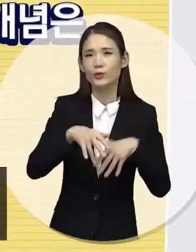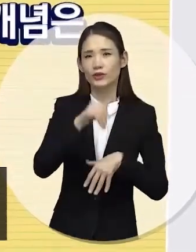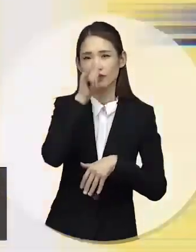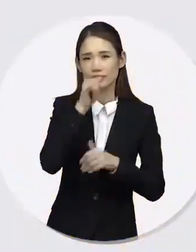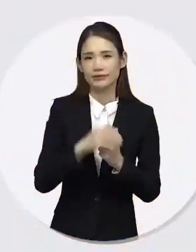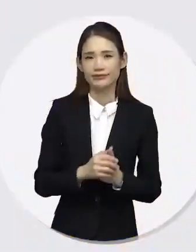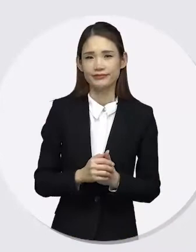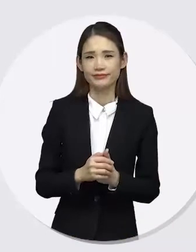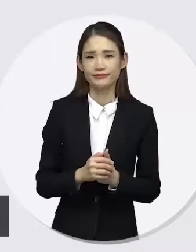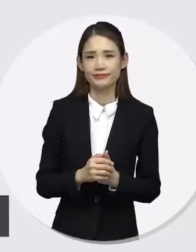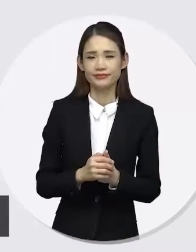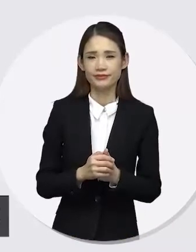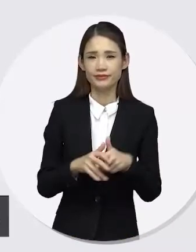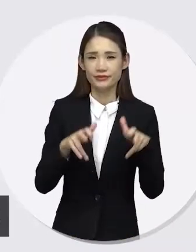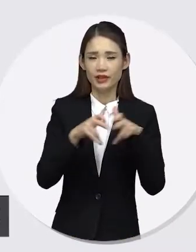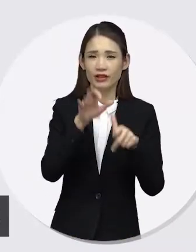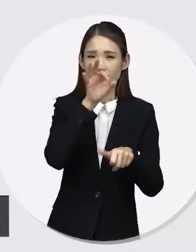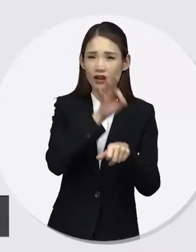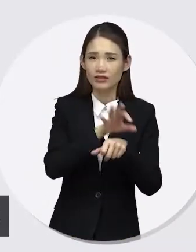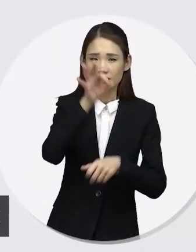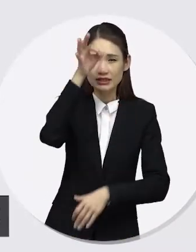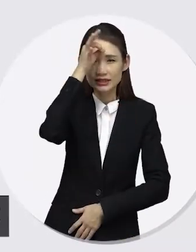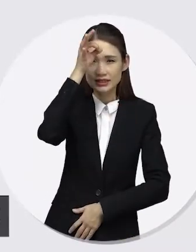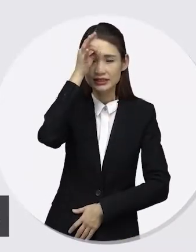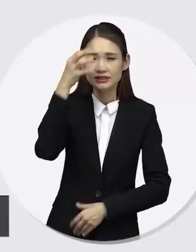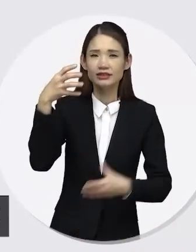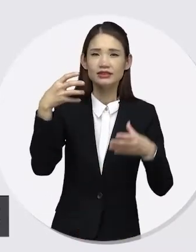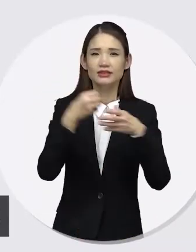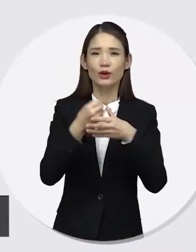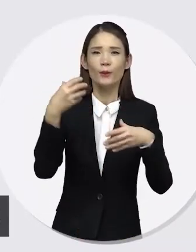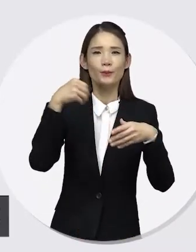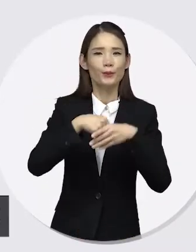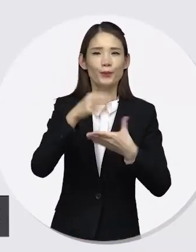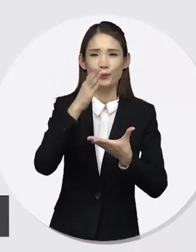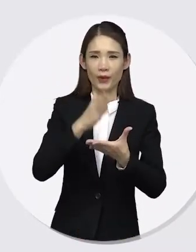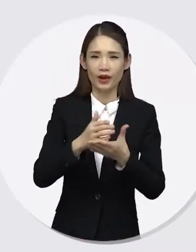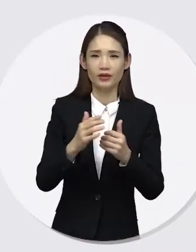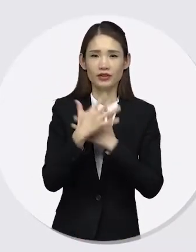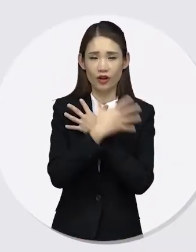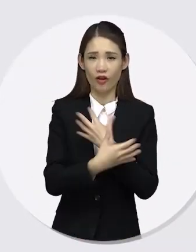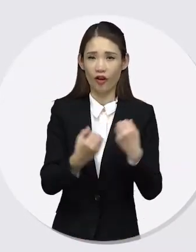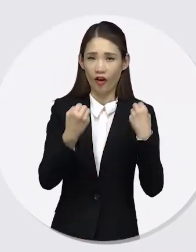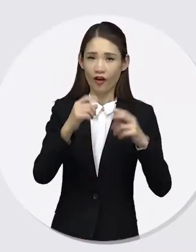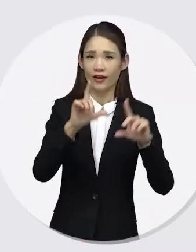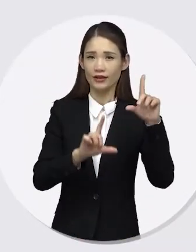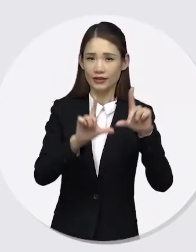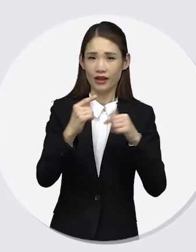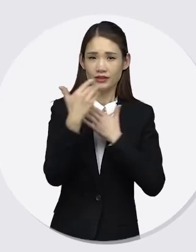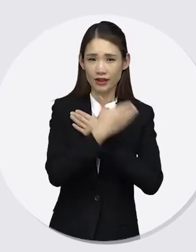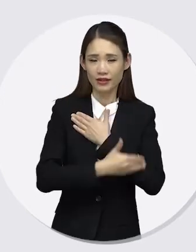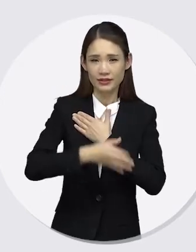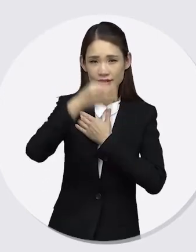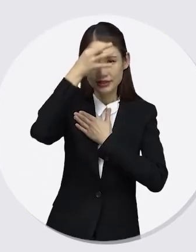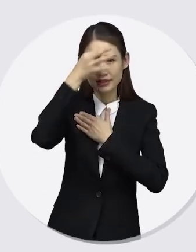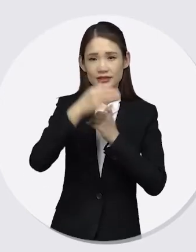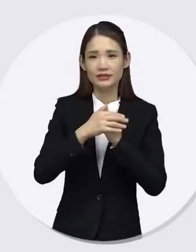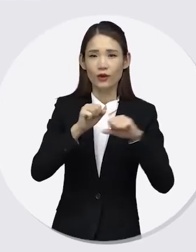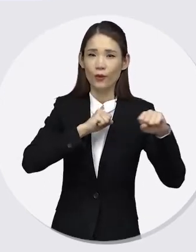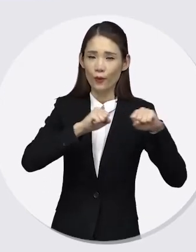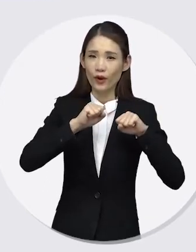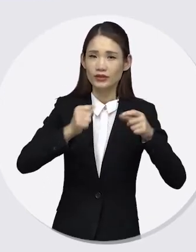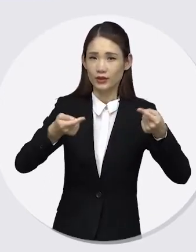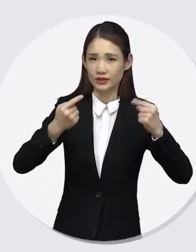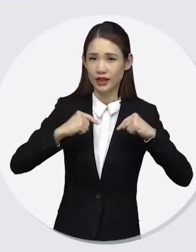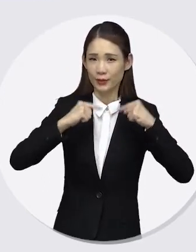있습니다. 장애를 단순히 기능적인 개념으로 정의하는 것이 아니라 건강 상태, 신체 기능,